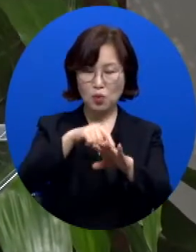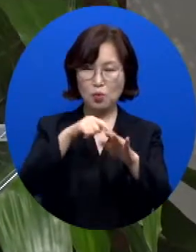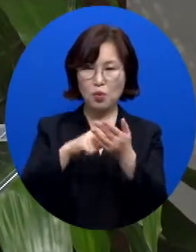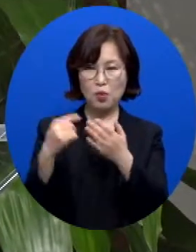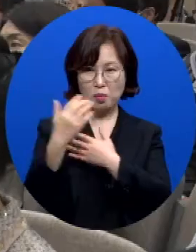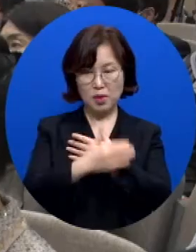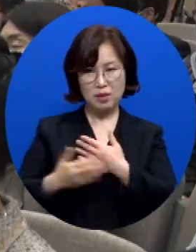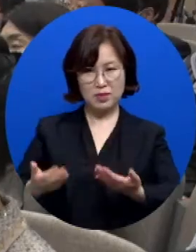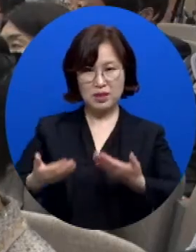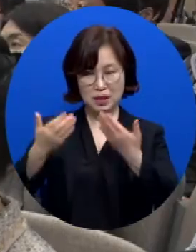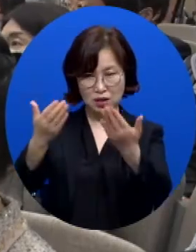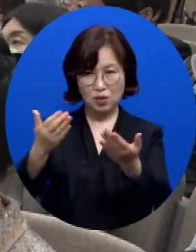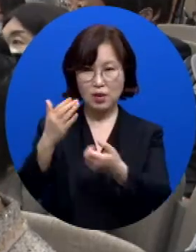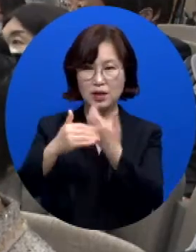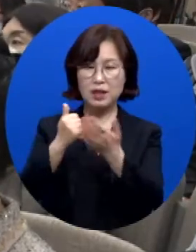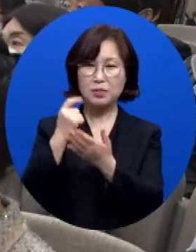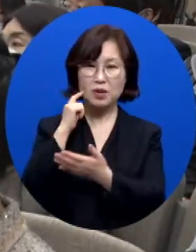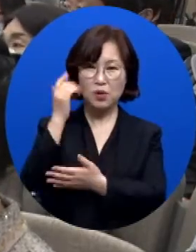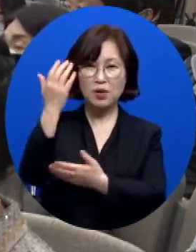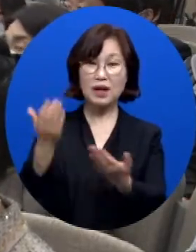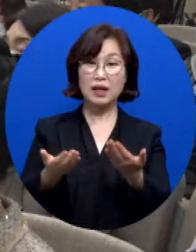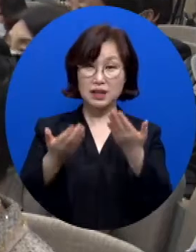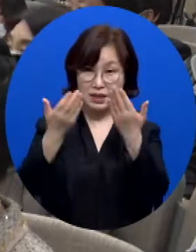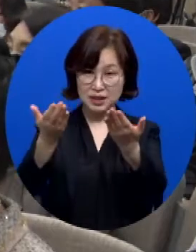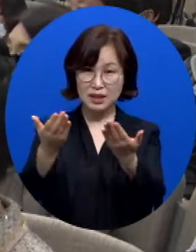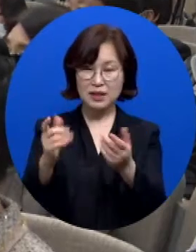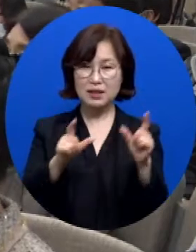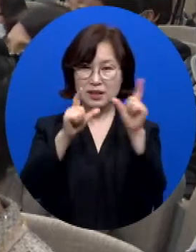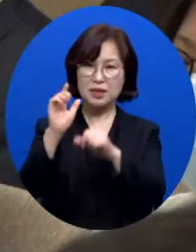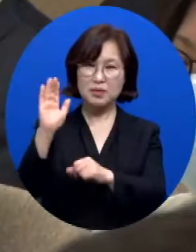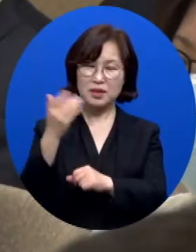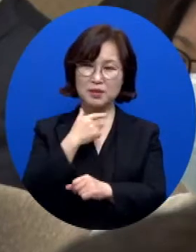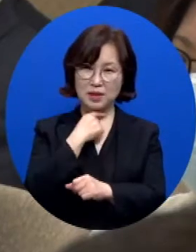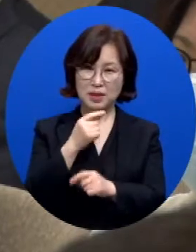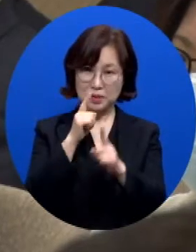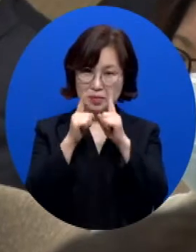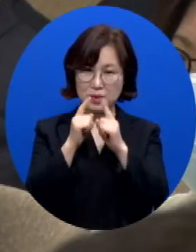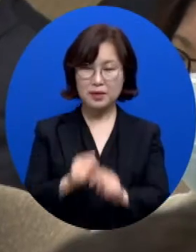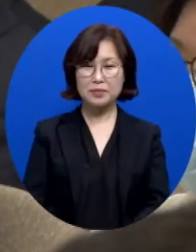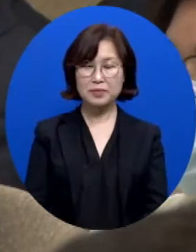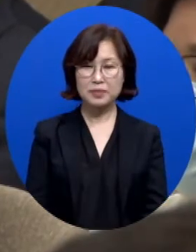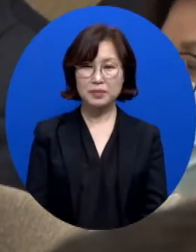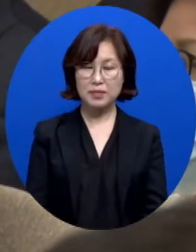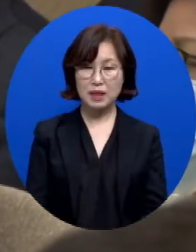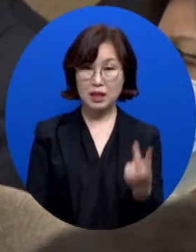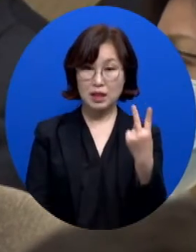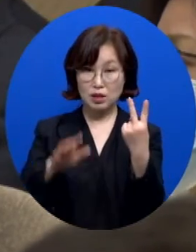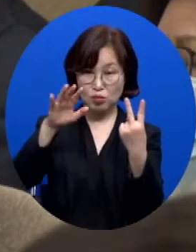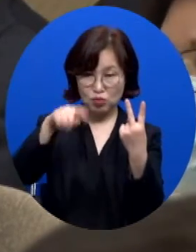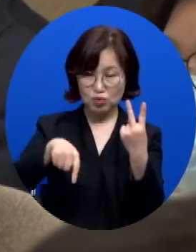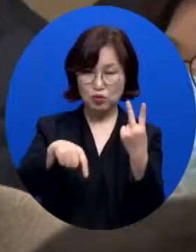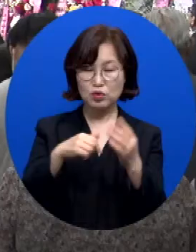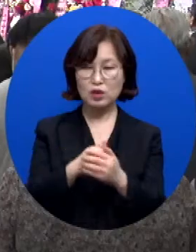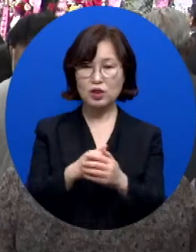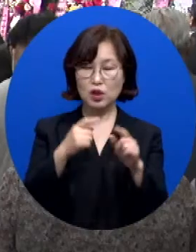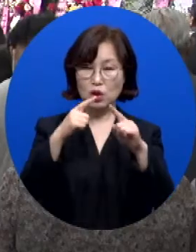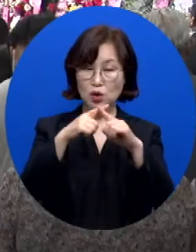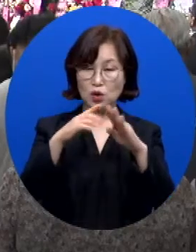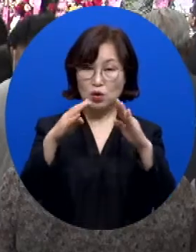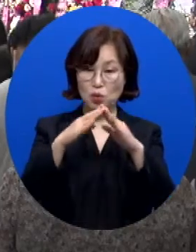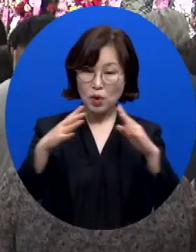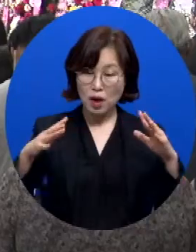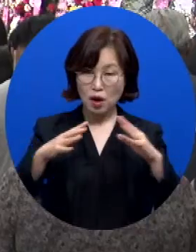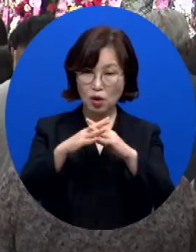일에 하나님의 영광을 올려드리는 삶을 살아가자고 강조했습니다. 2부 헌당식에서는 헌당 경과